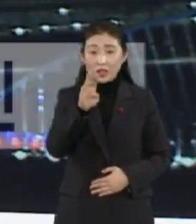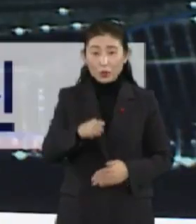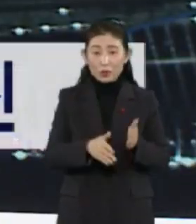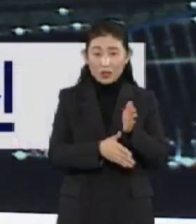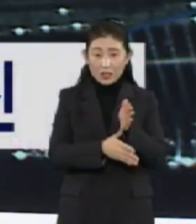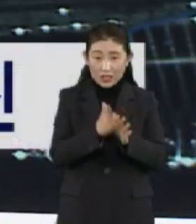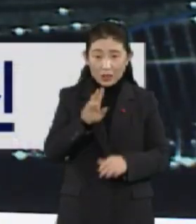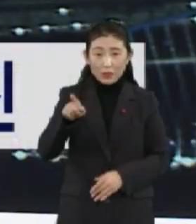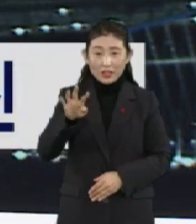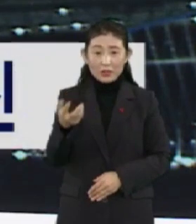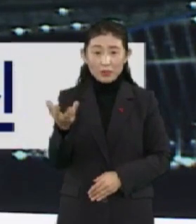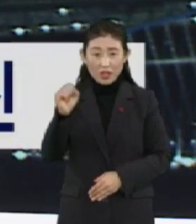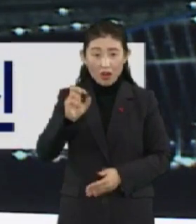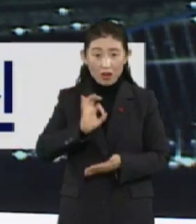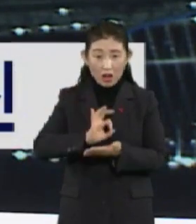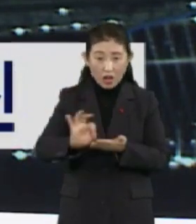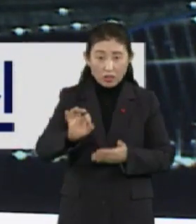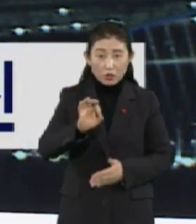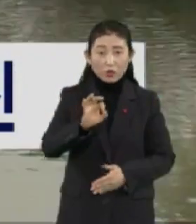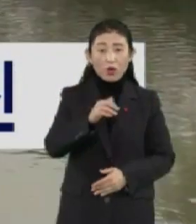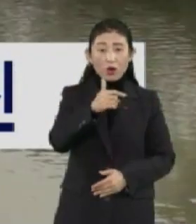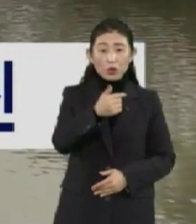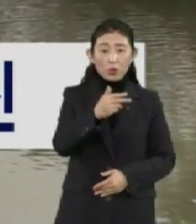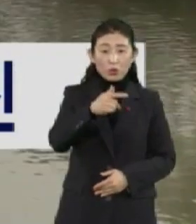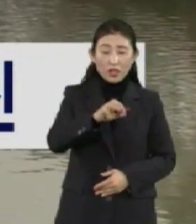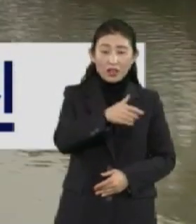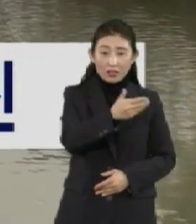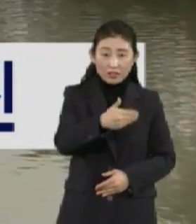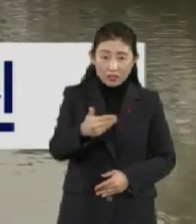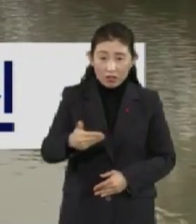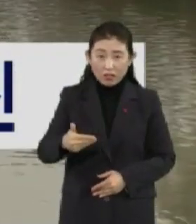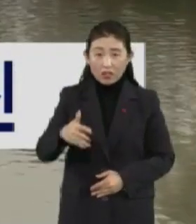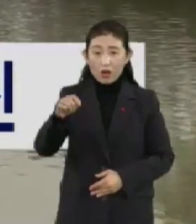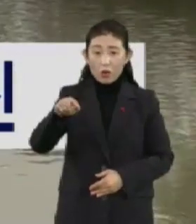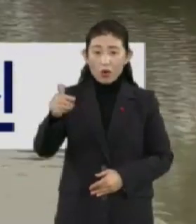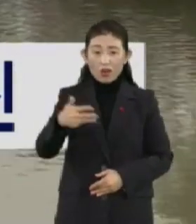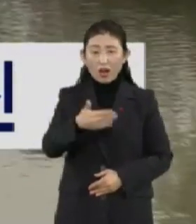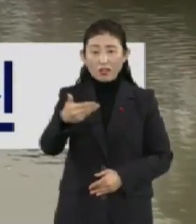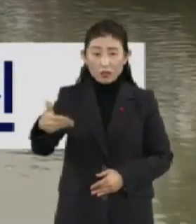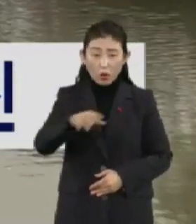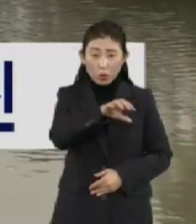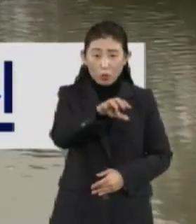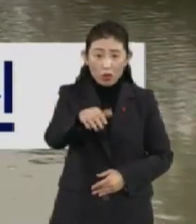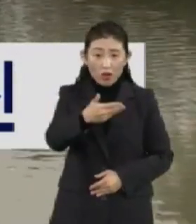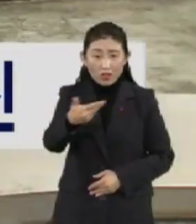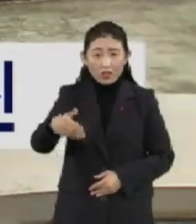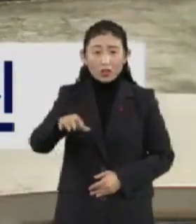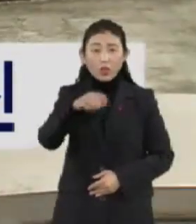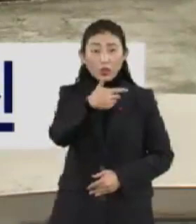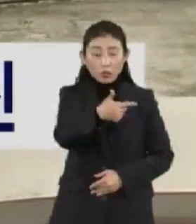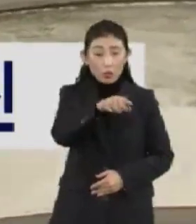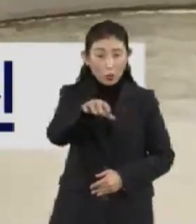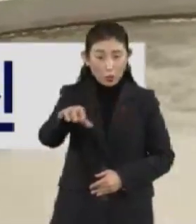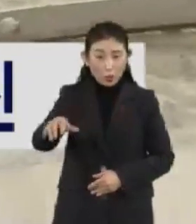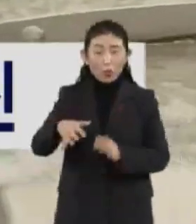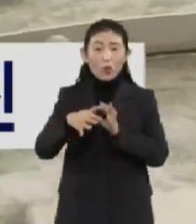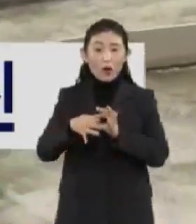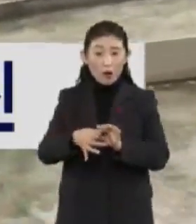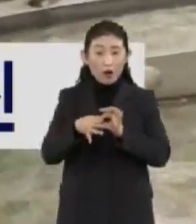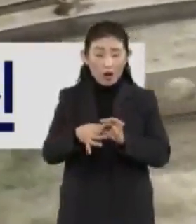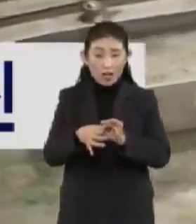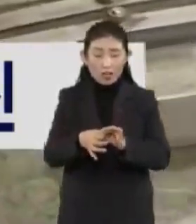세종시는 올해 142억 원을 들여 전동면 노장천과 연서면 월하천 등 관내 6개 지방하천을